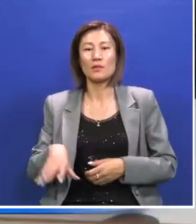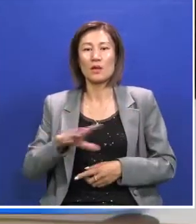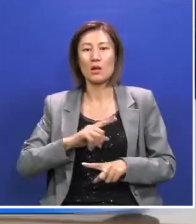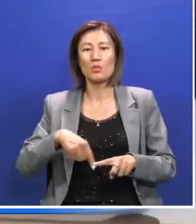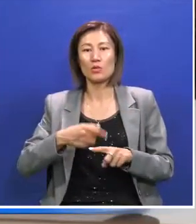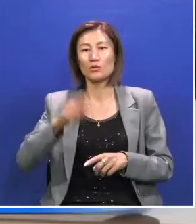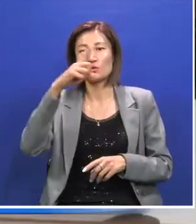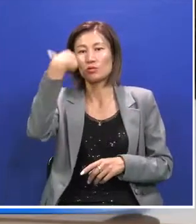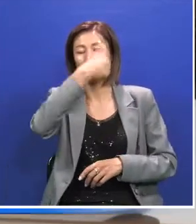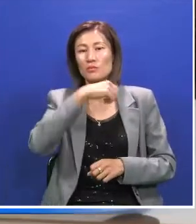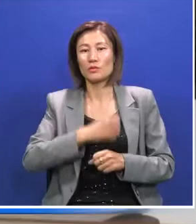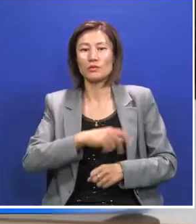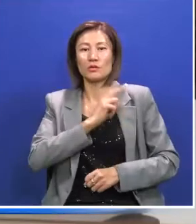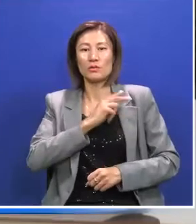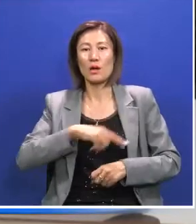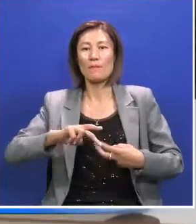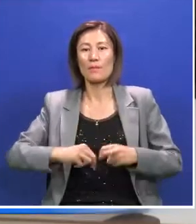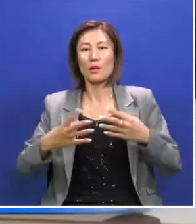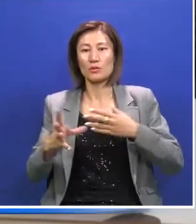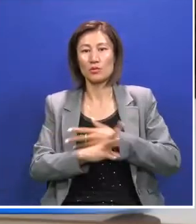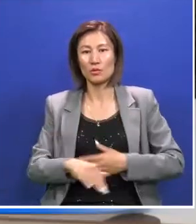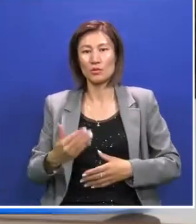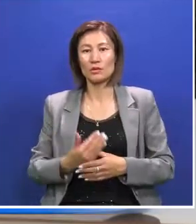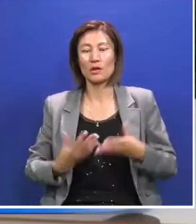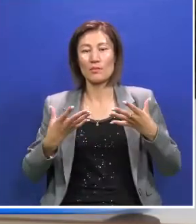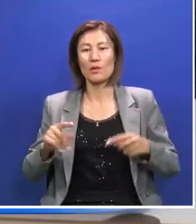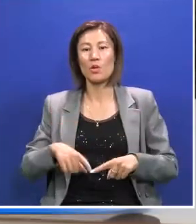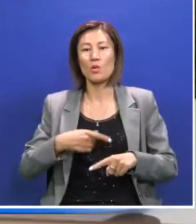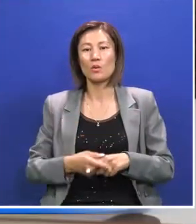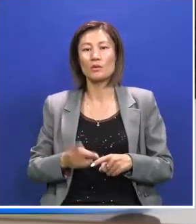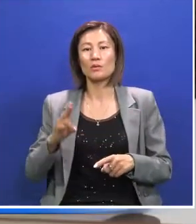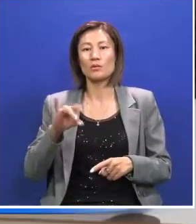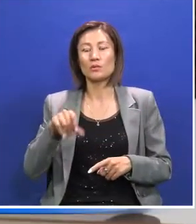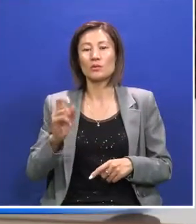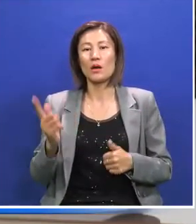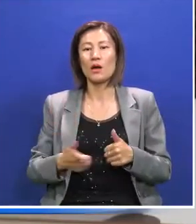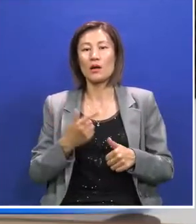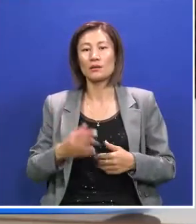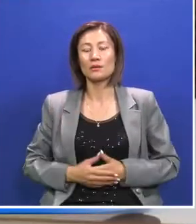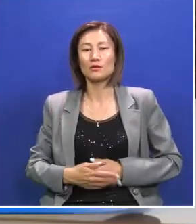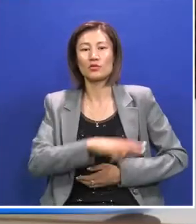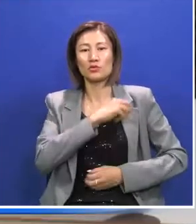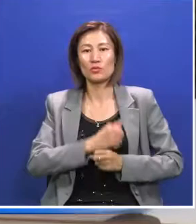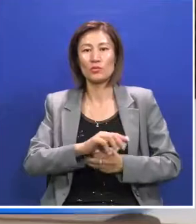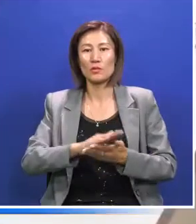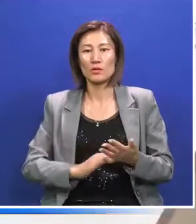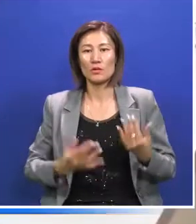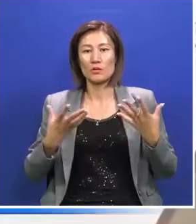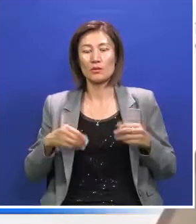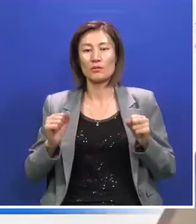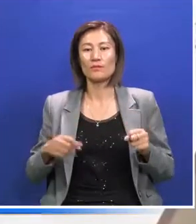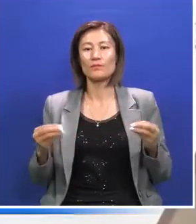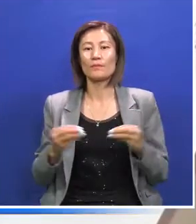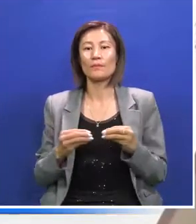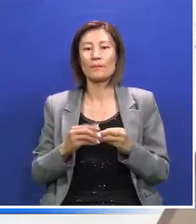жұмыстар бойынша. Бұл проблема толығымен шешілді, осы Нұр Отан партиясының атына арнайы қызметтік хатпен жолданды. Он